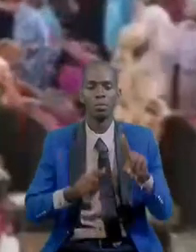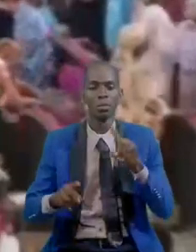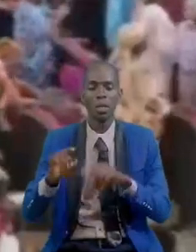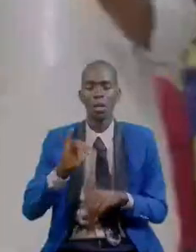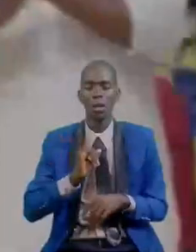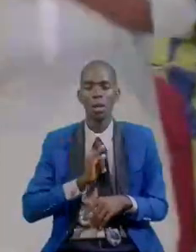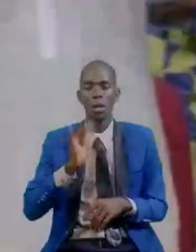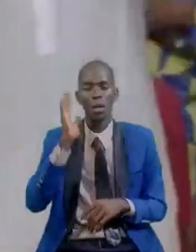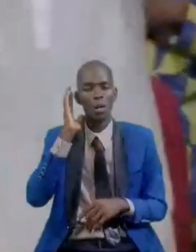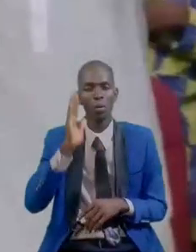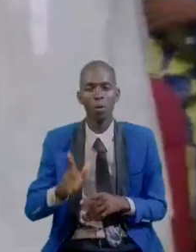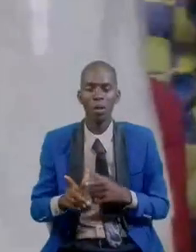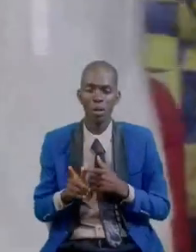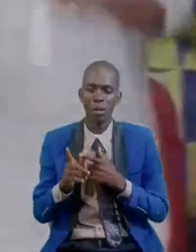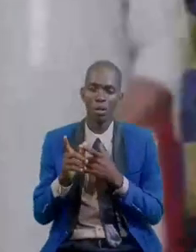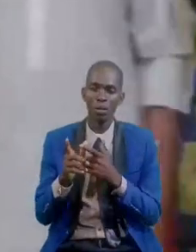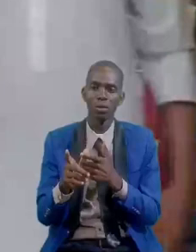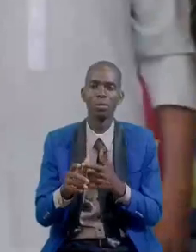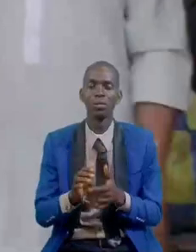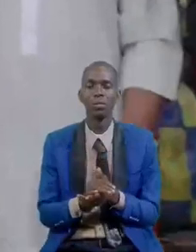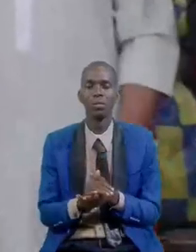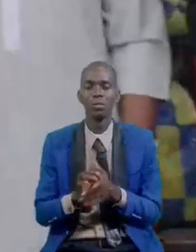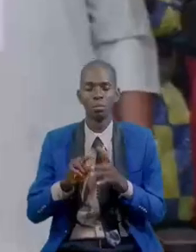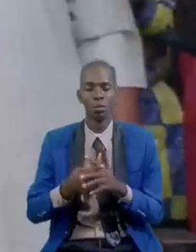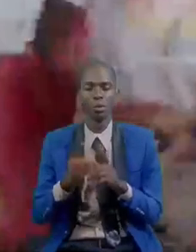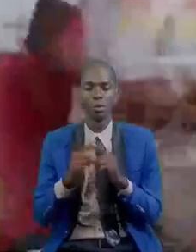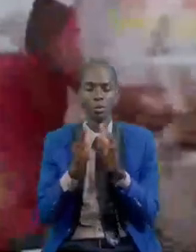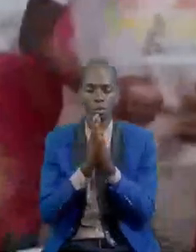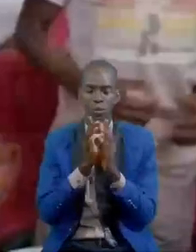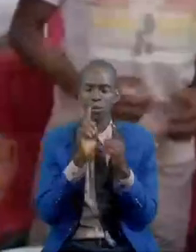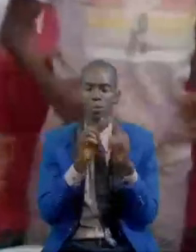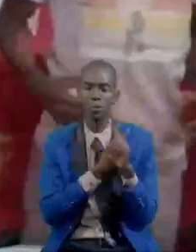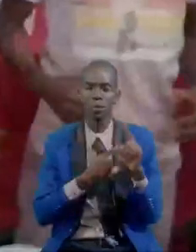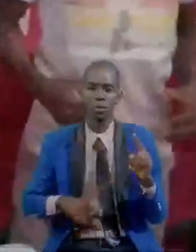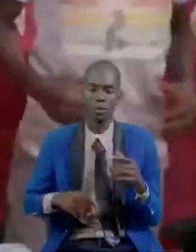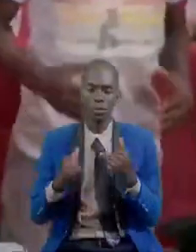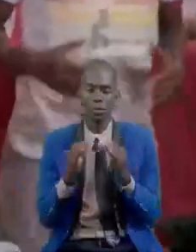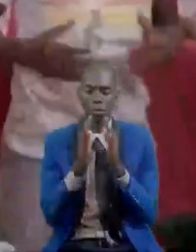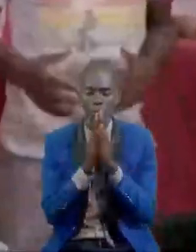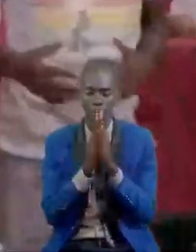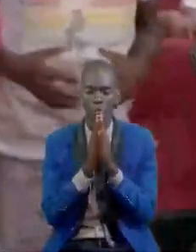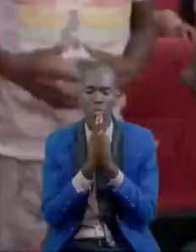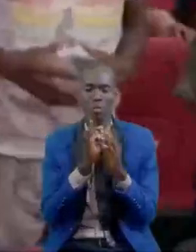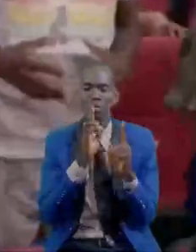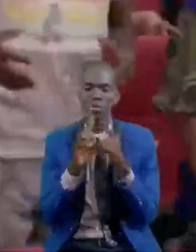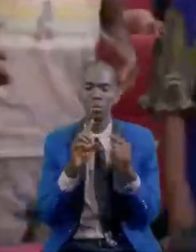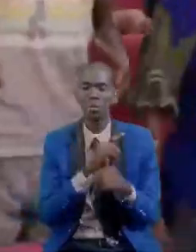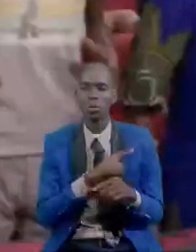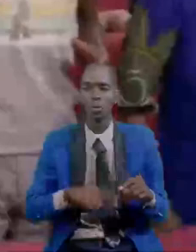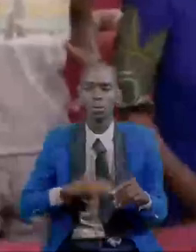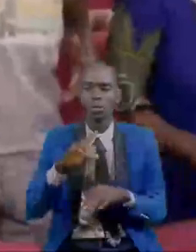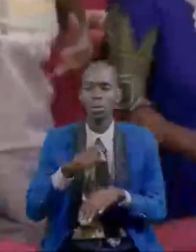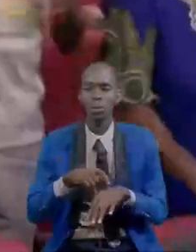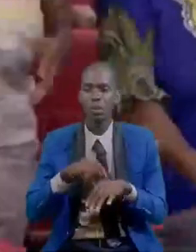Je vais courir. Ouvre la bouche maintenant et parle au Seigneur. Parle au Seigneur. Ton